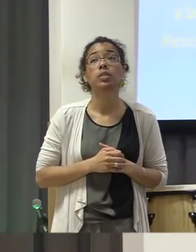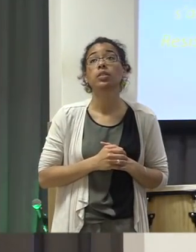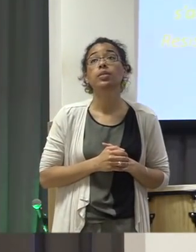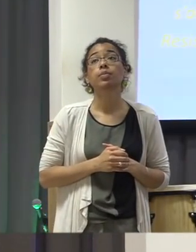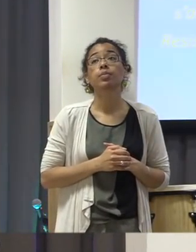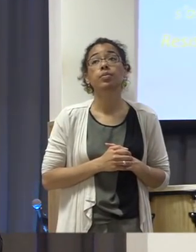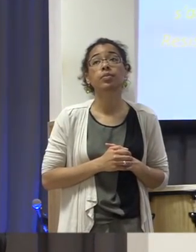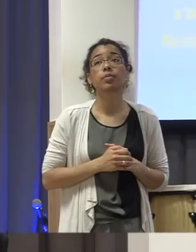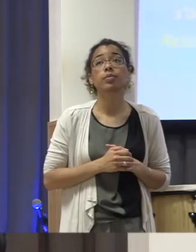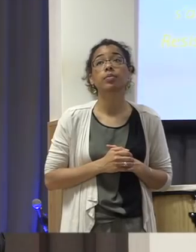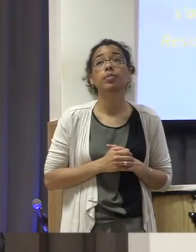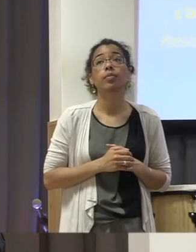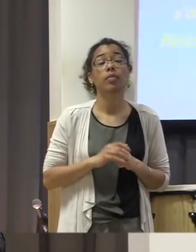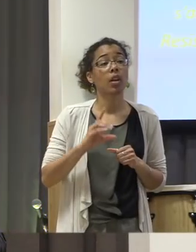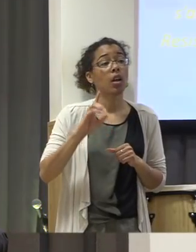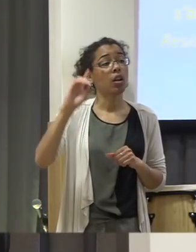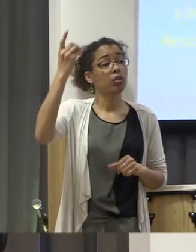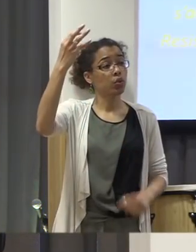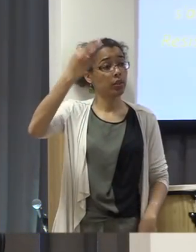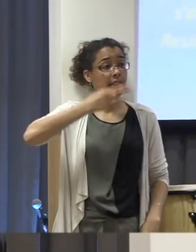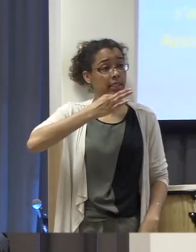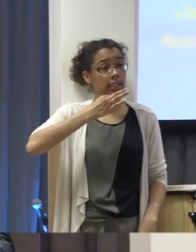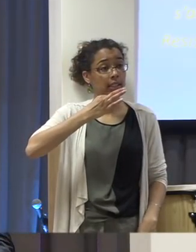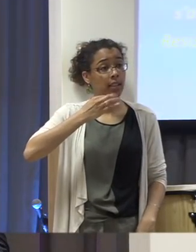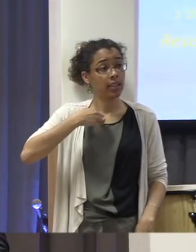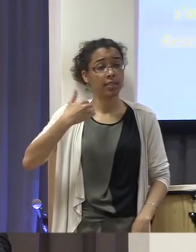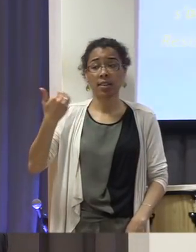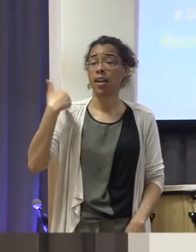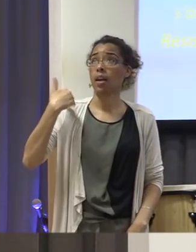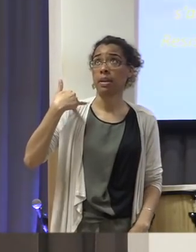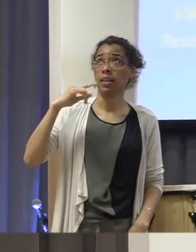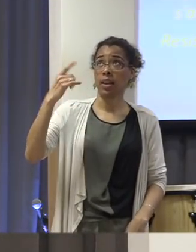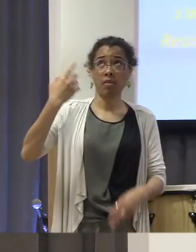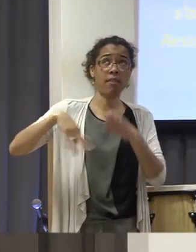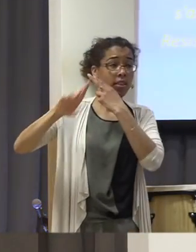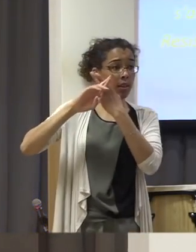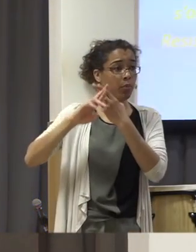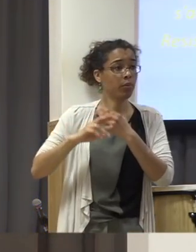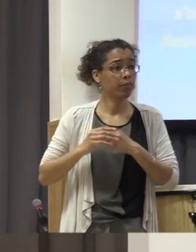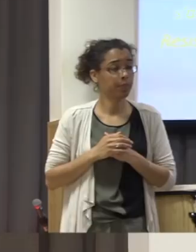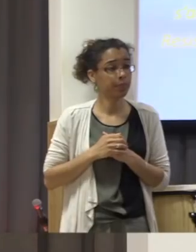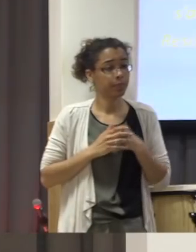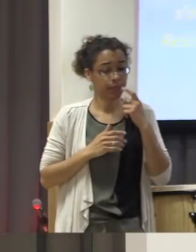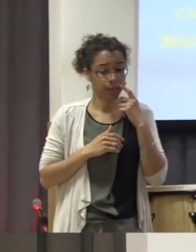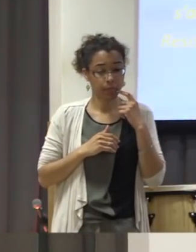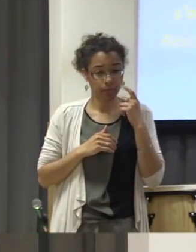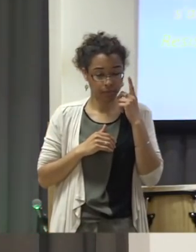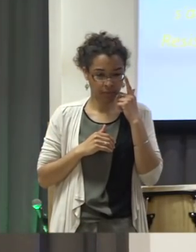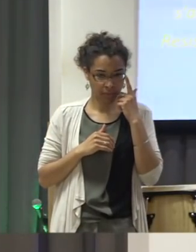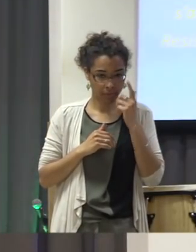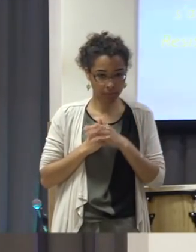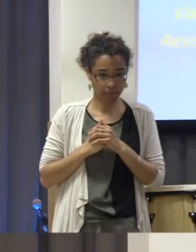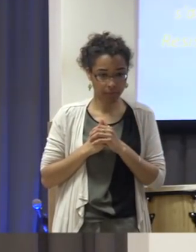Dieu dit, invoque-moi, je te répondrai. Mais quand la réponse est tout autre, tu commences à te faire